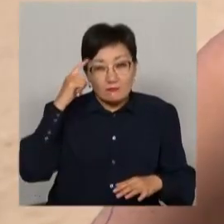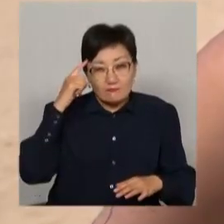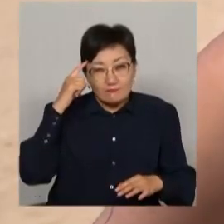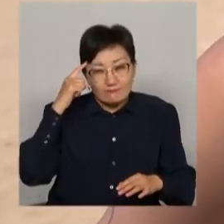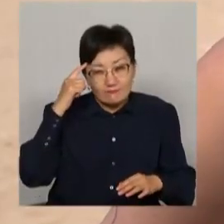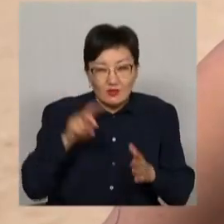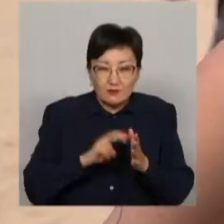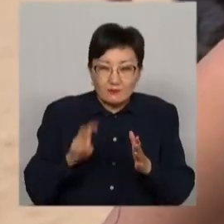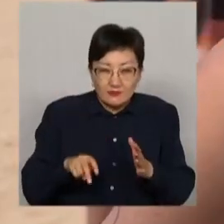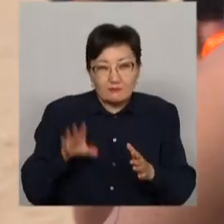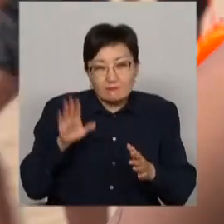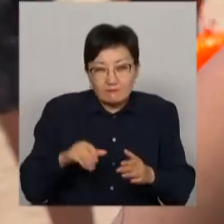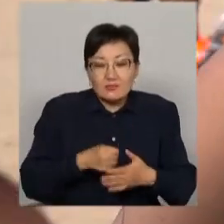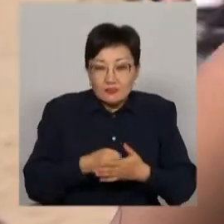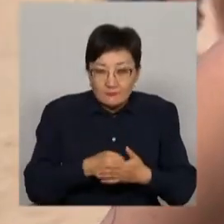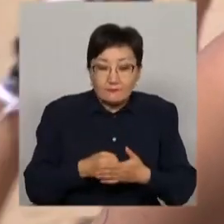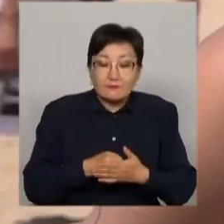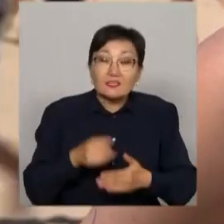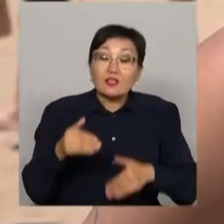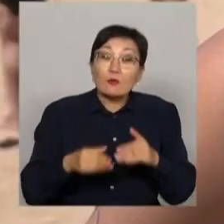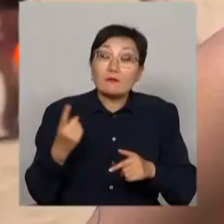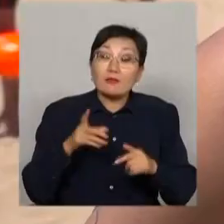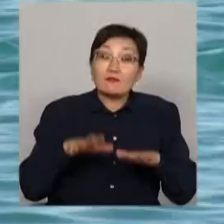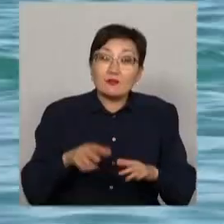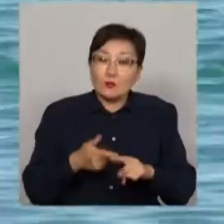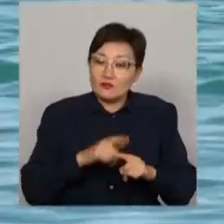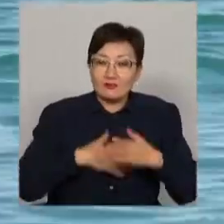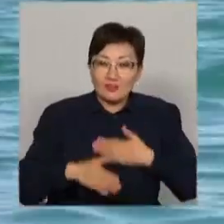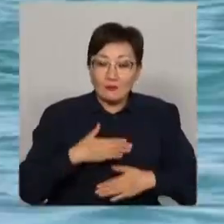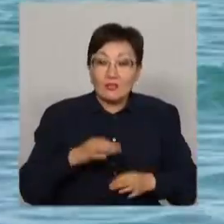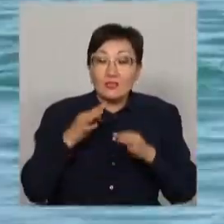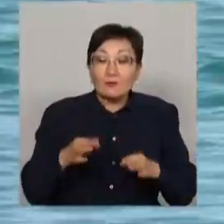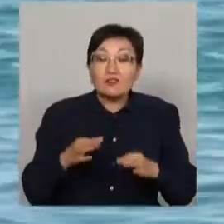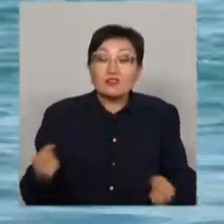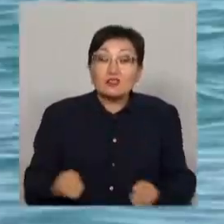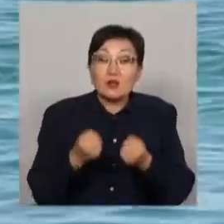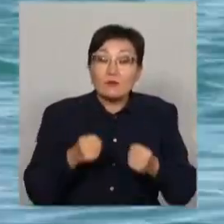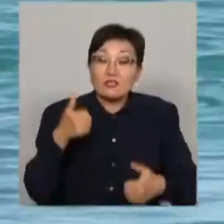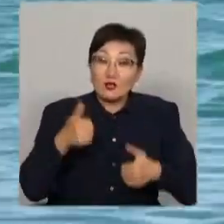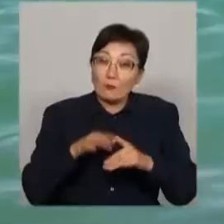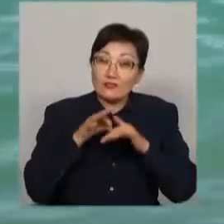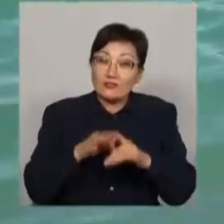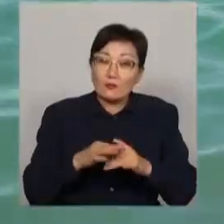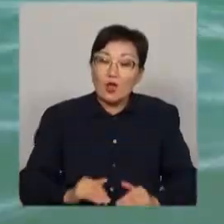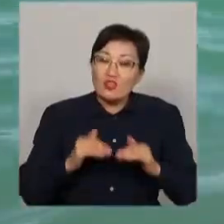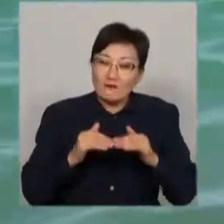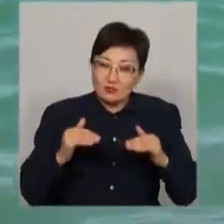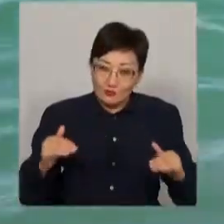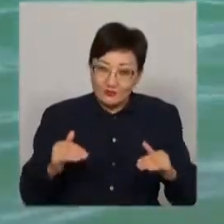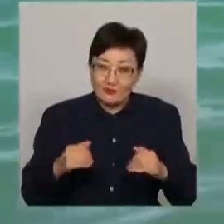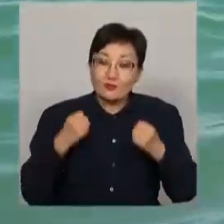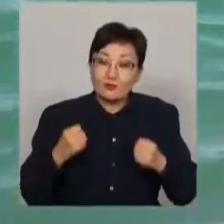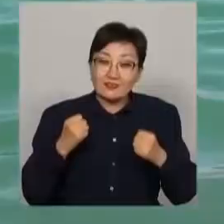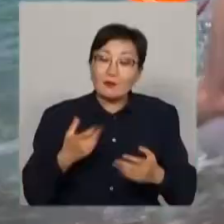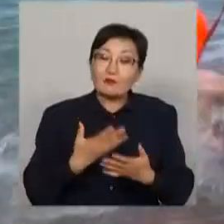но, как видите, доплыл. И доплыл первым. Очень рад. По словам болельщиков, состязания прошли на высшем уровне, а